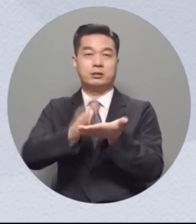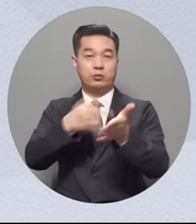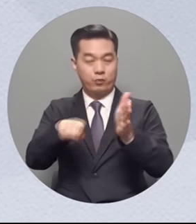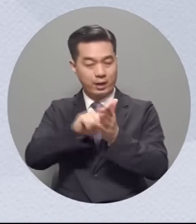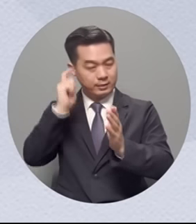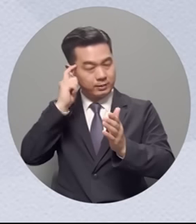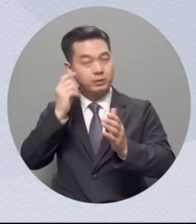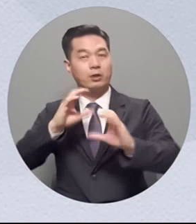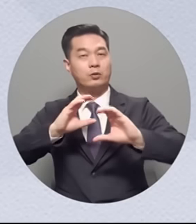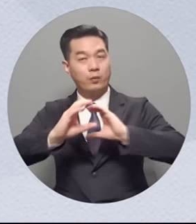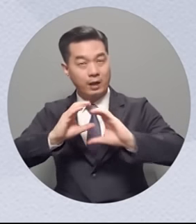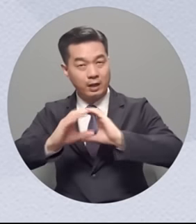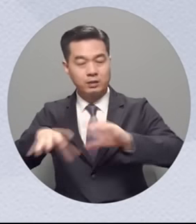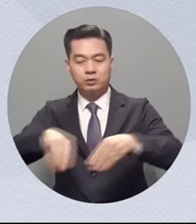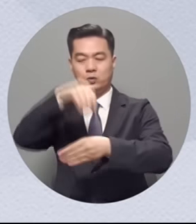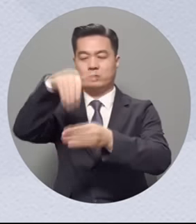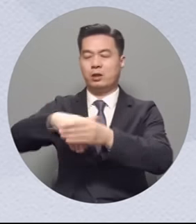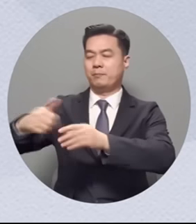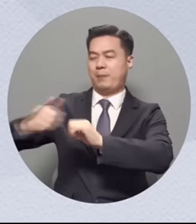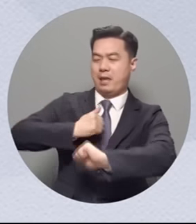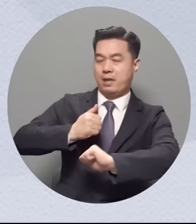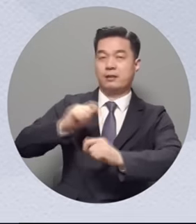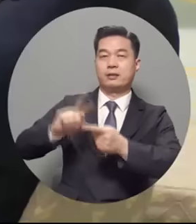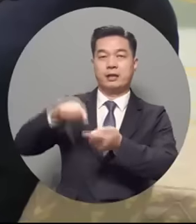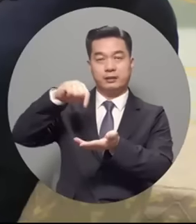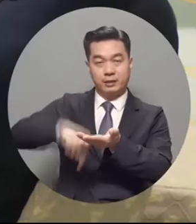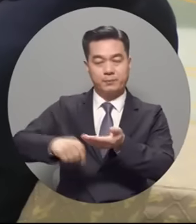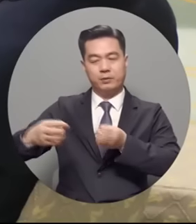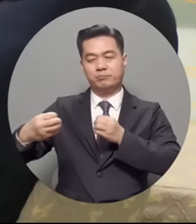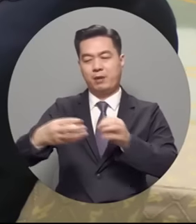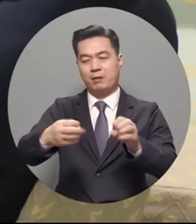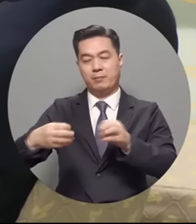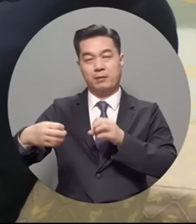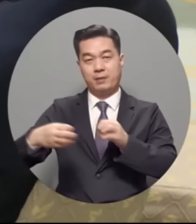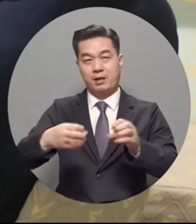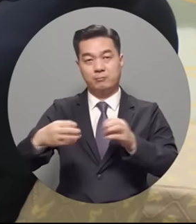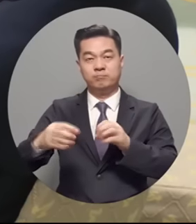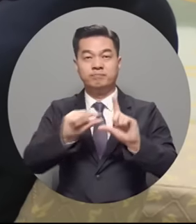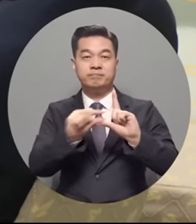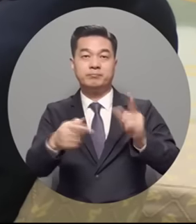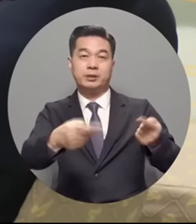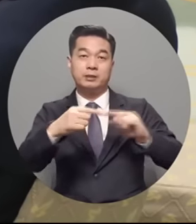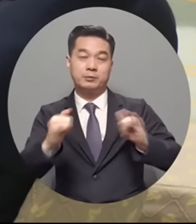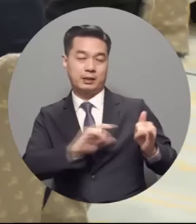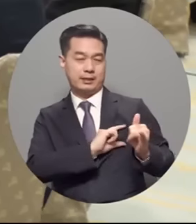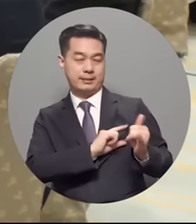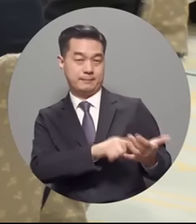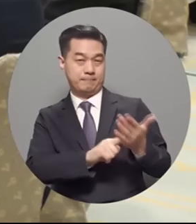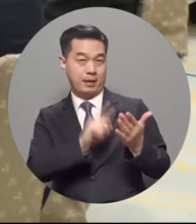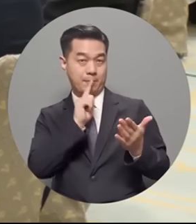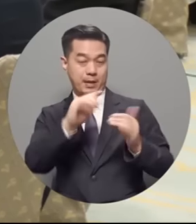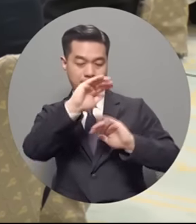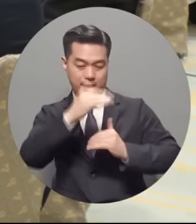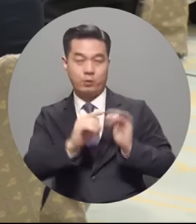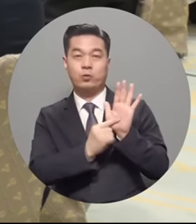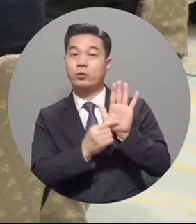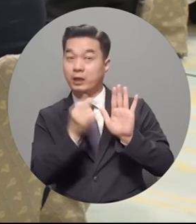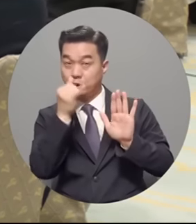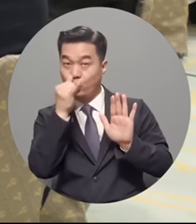총선 패인에 대한 심도 있는 대화가 있었다며 일부 참석자들의 이름과 발언 내용을 공개하기도